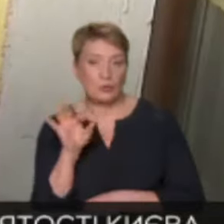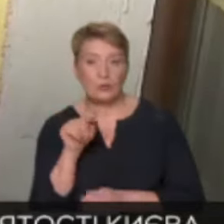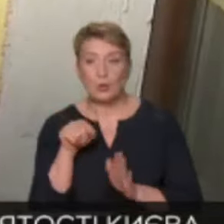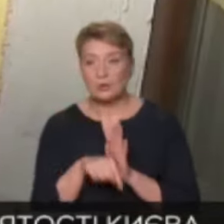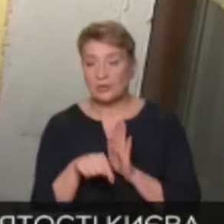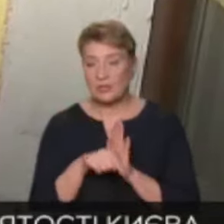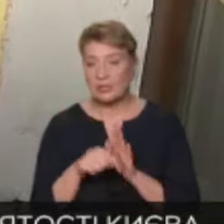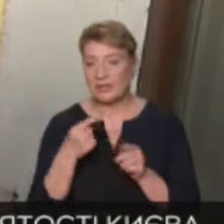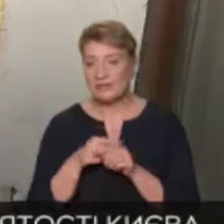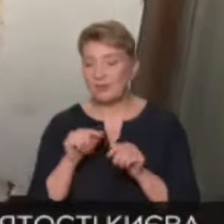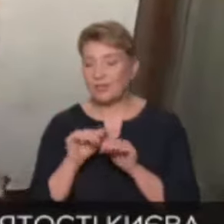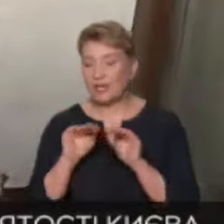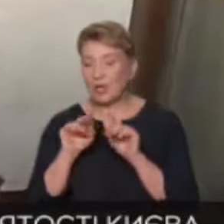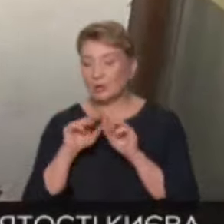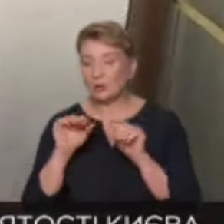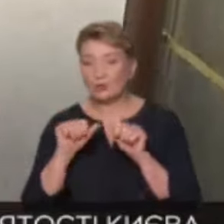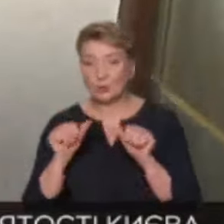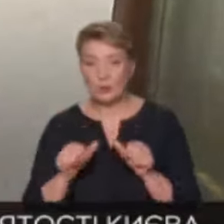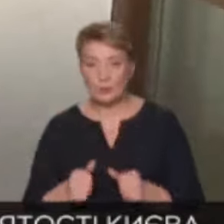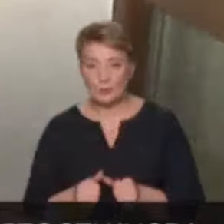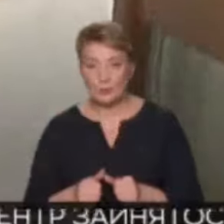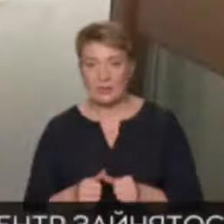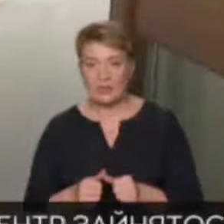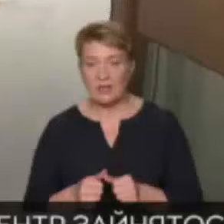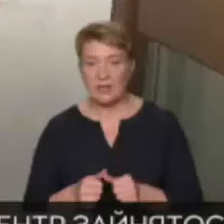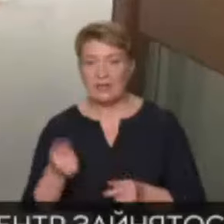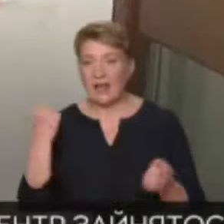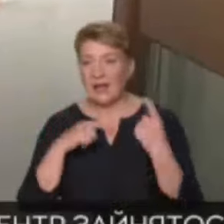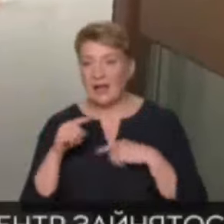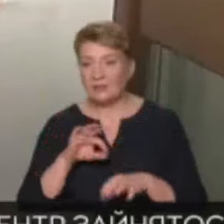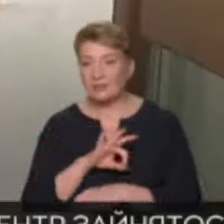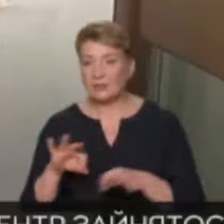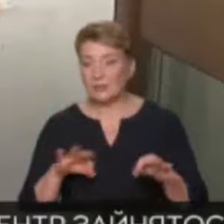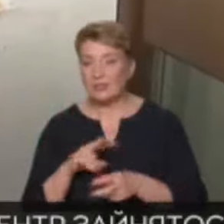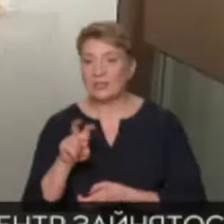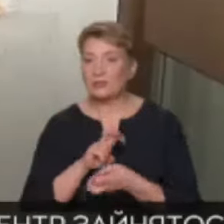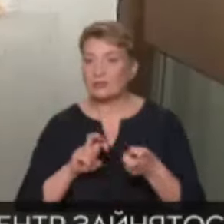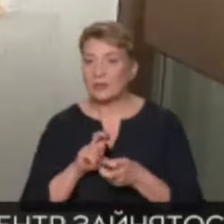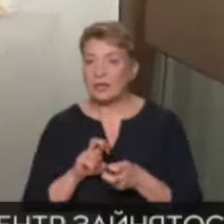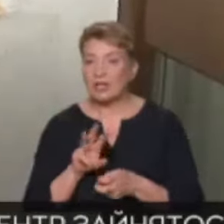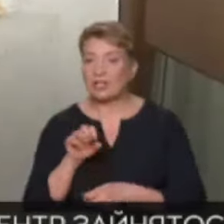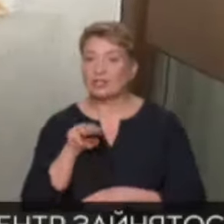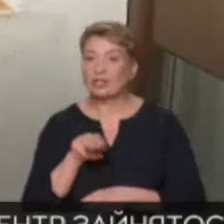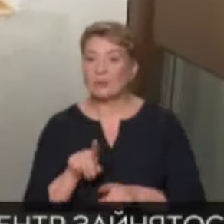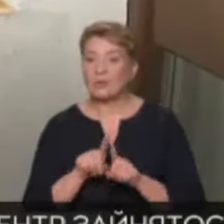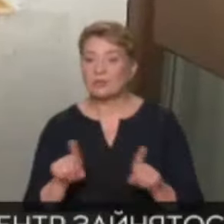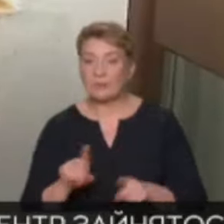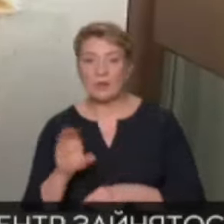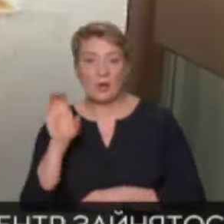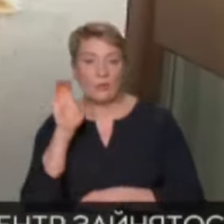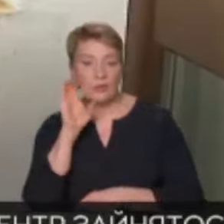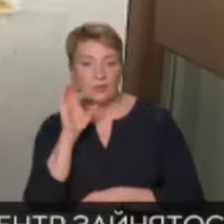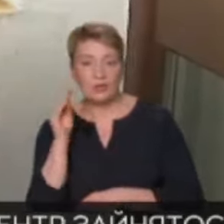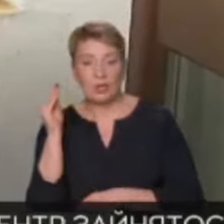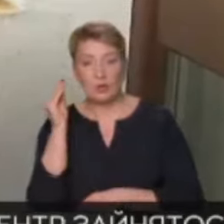ця скульптура для авторки проєкту «Шукай», чим вона особлива. А також, будь ласка, почуйте думку